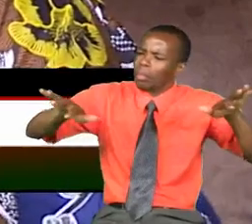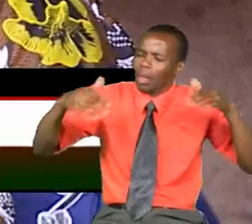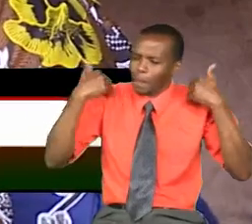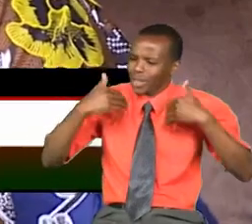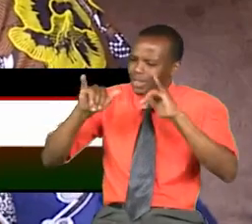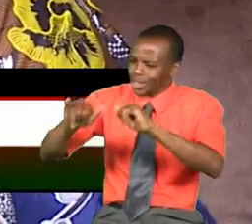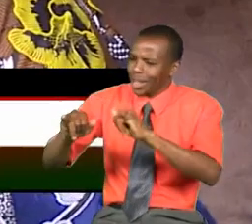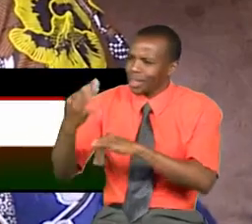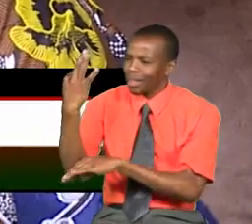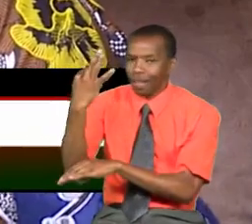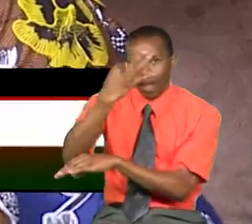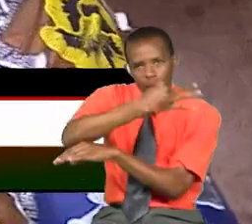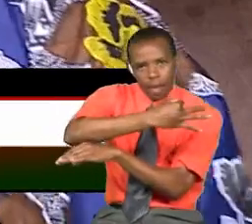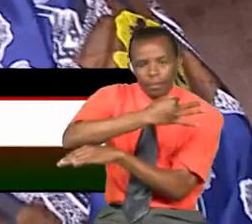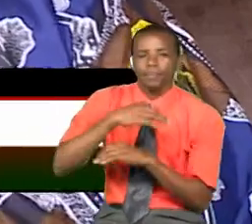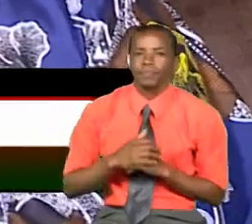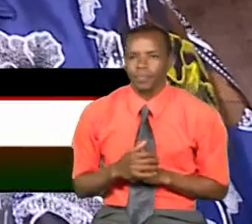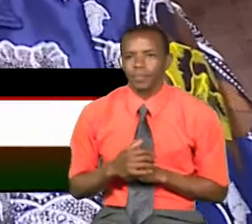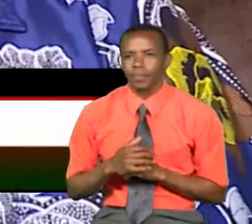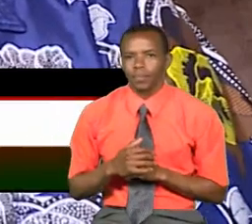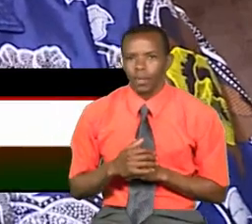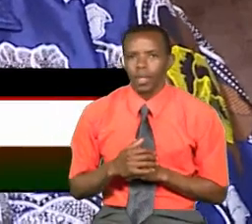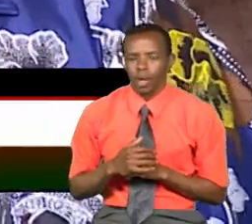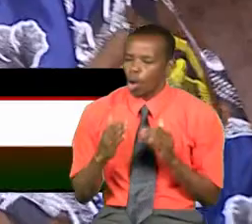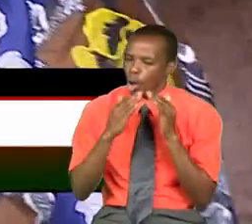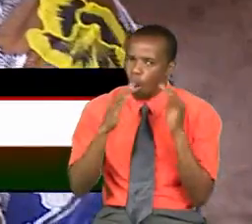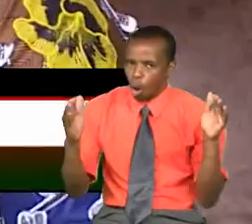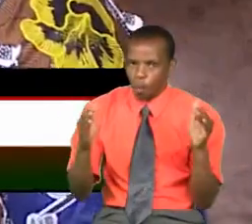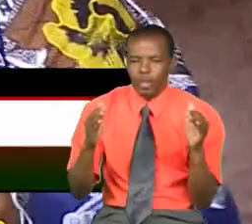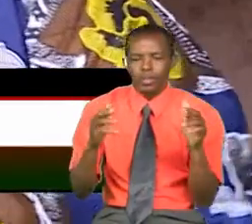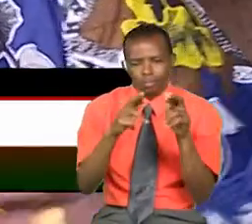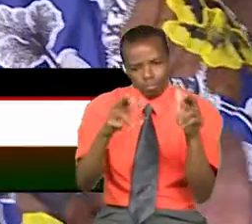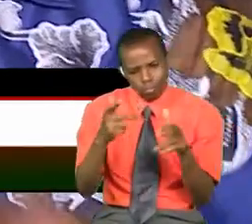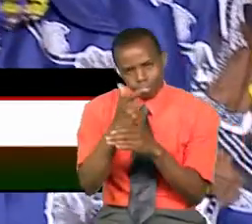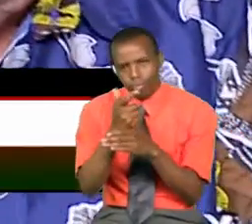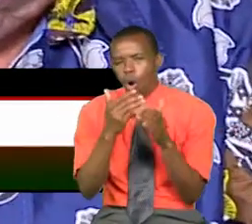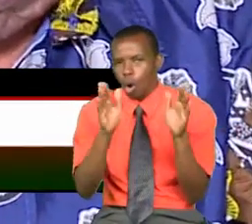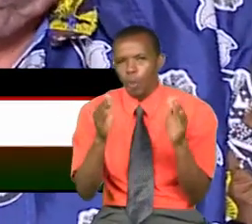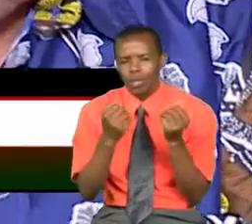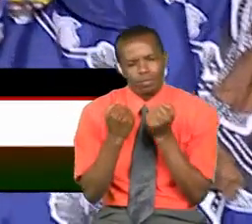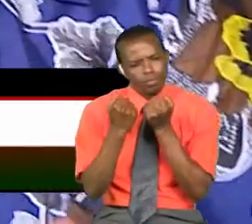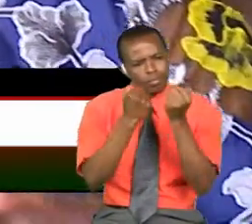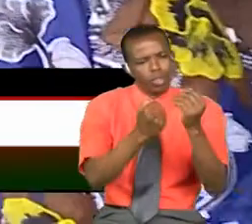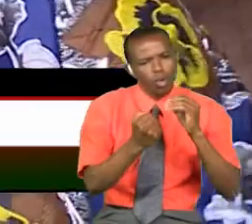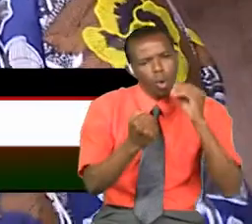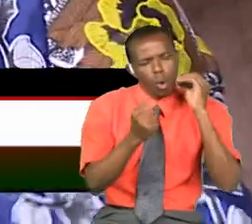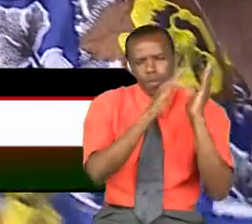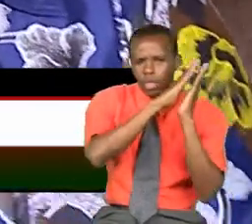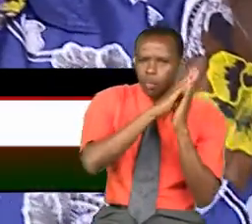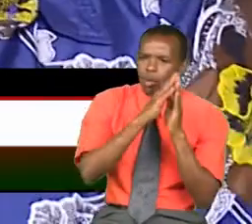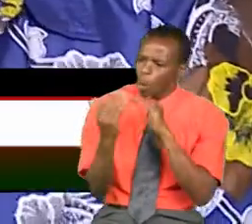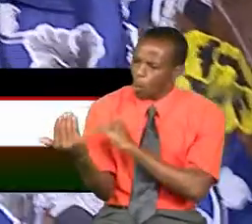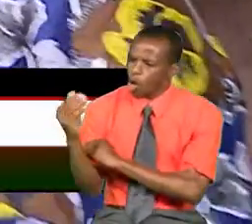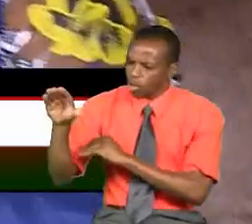for 3 days nikifungua stesheni, nikifunga, wananipeleka nyumbani na lala, wanakuja